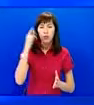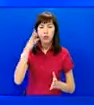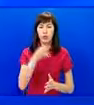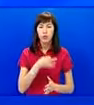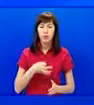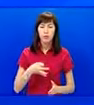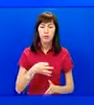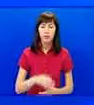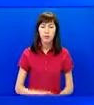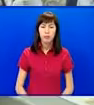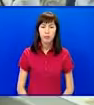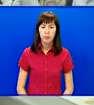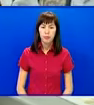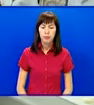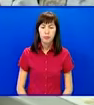региона.